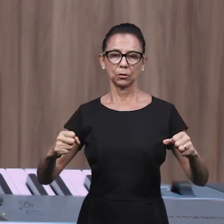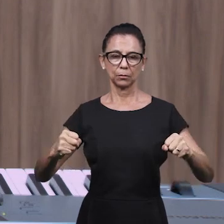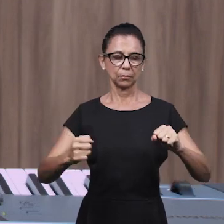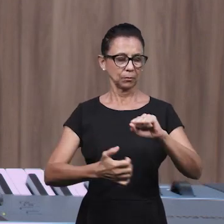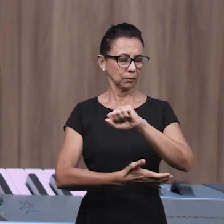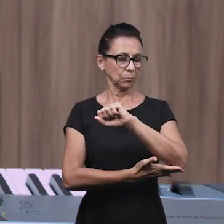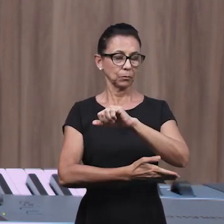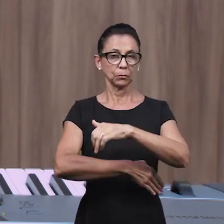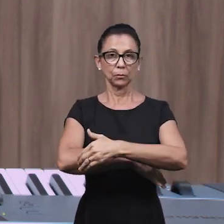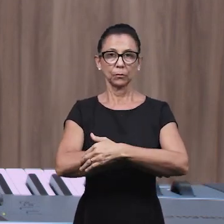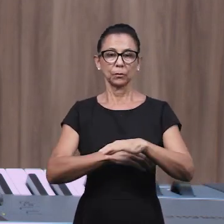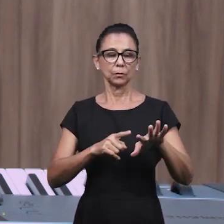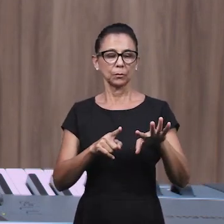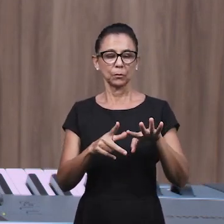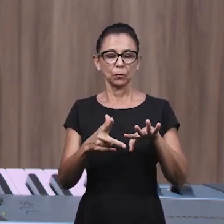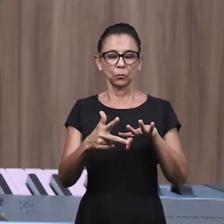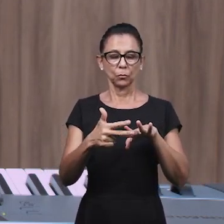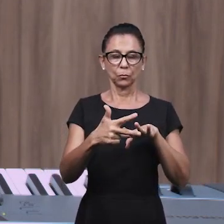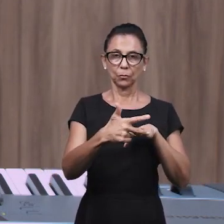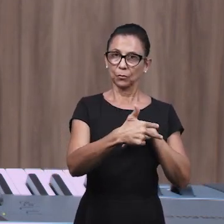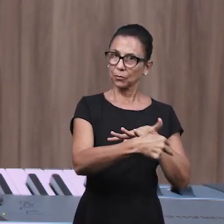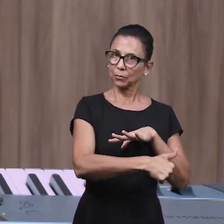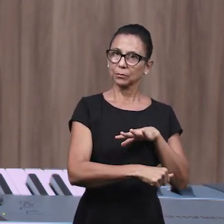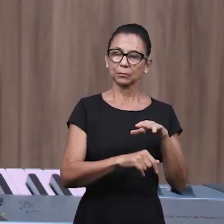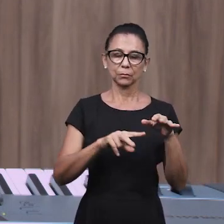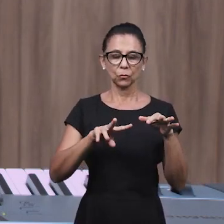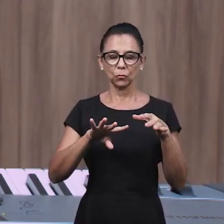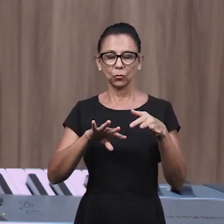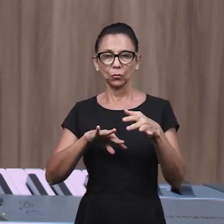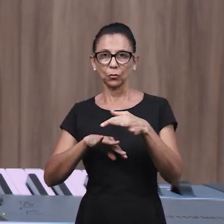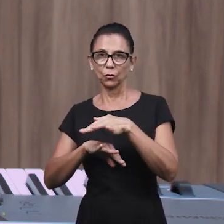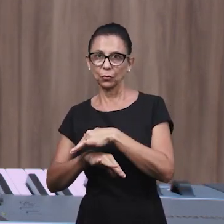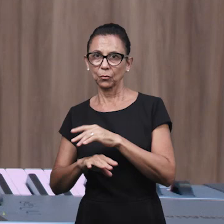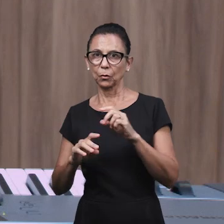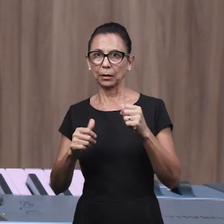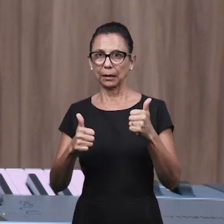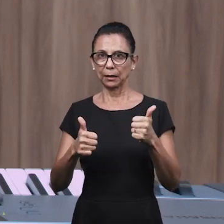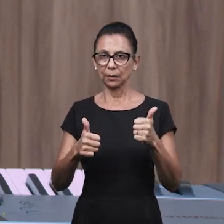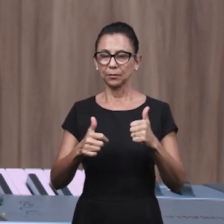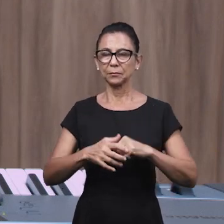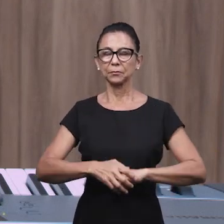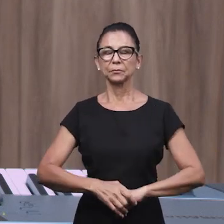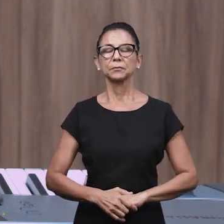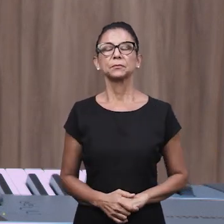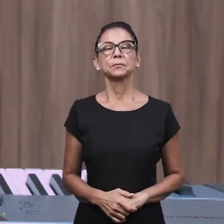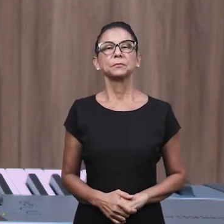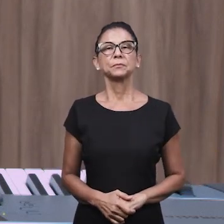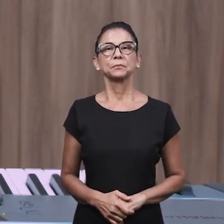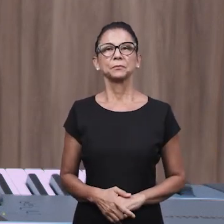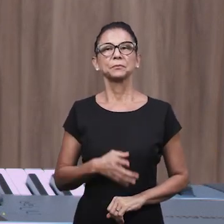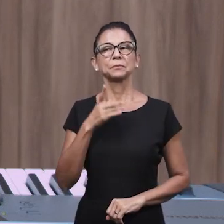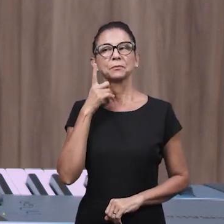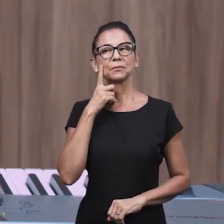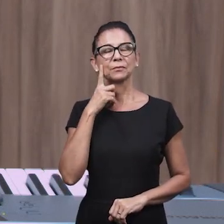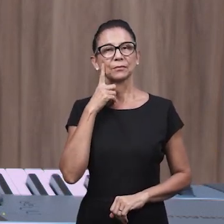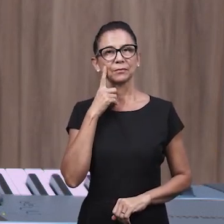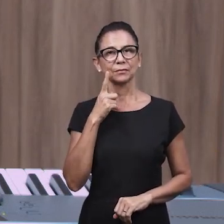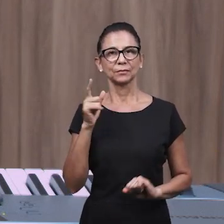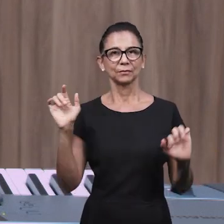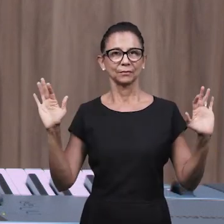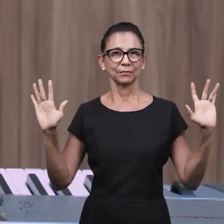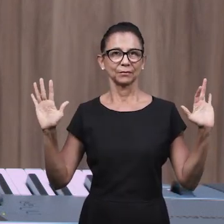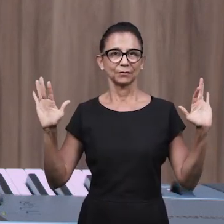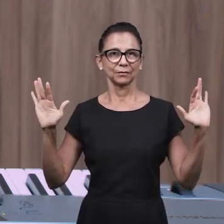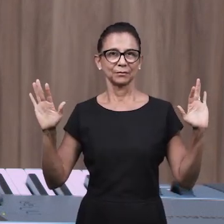le coude dans l'auteur du pouls, les ongles très bien coupés et le doigt ferme, sans